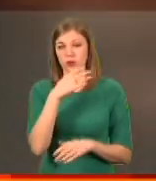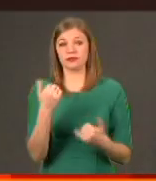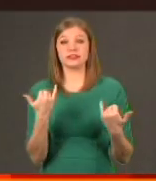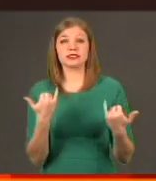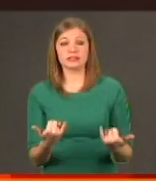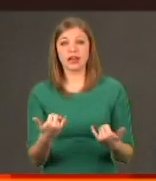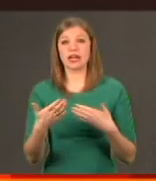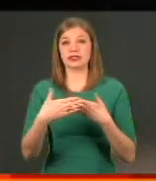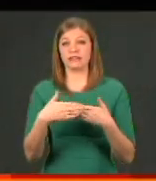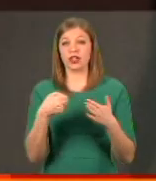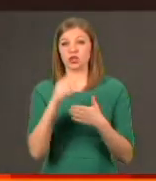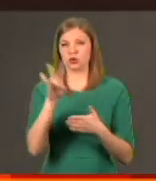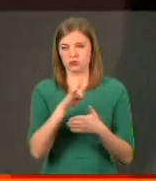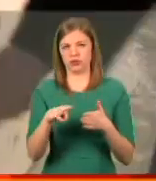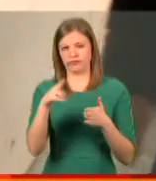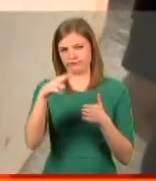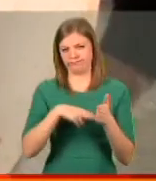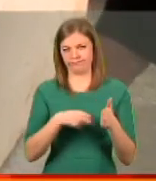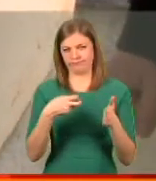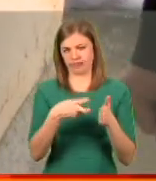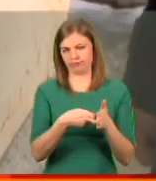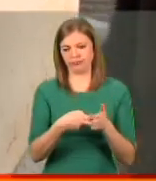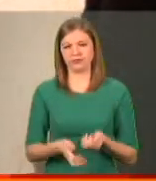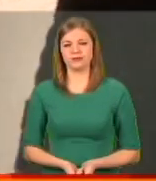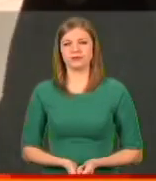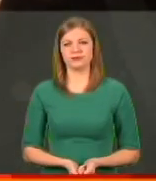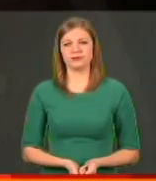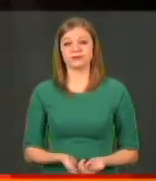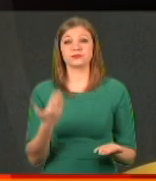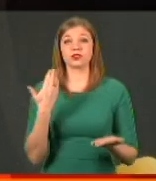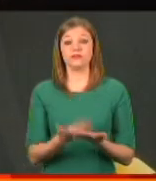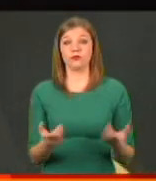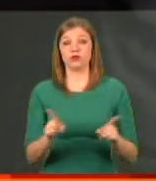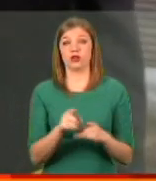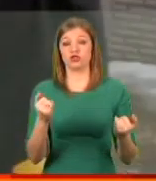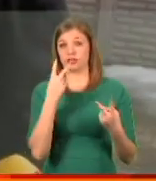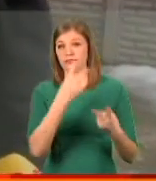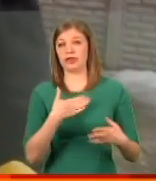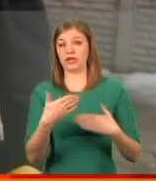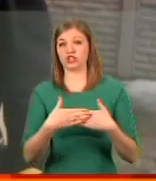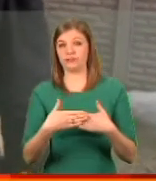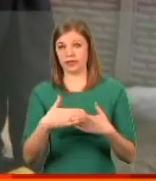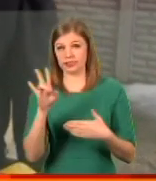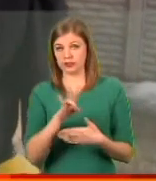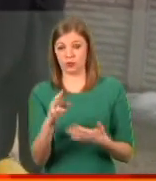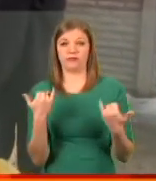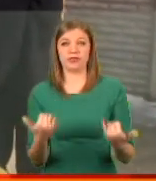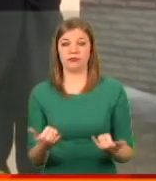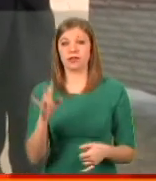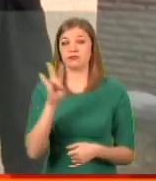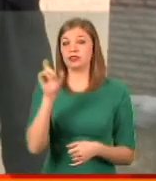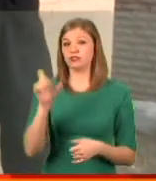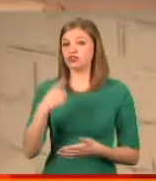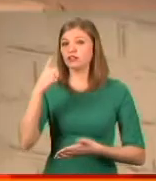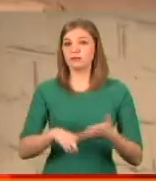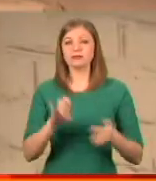нині двері до церкви обпечатані. От. Так виглядить наша двері церковна тепер. Священник певнить,